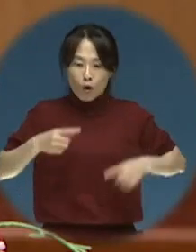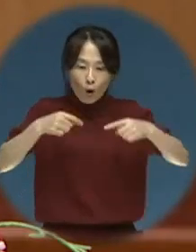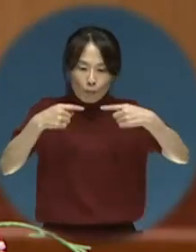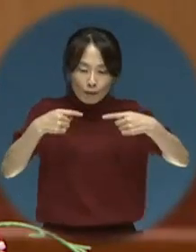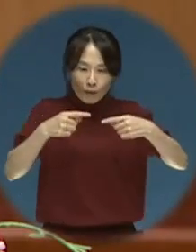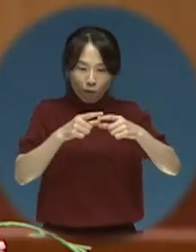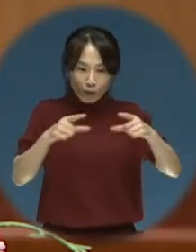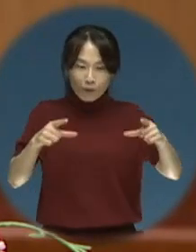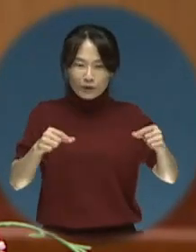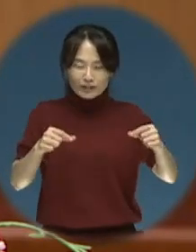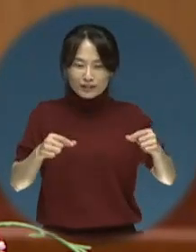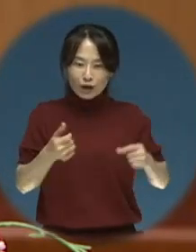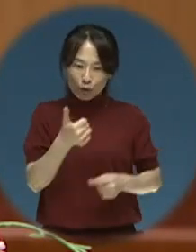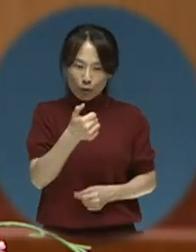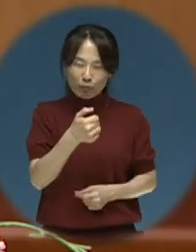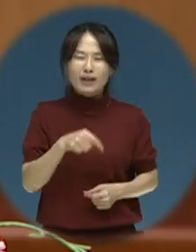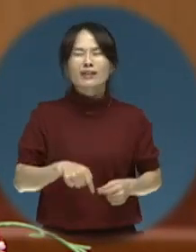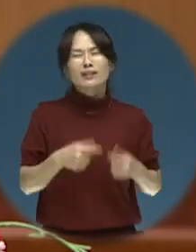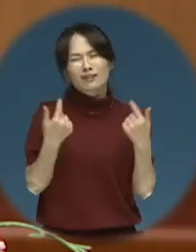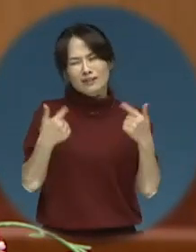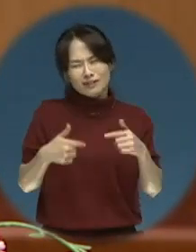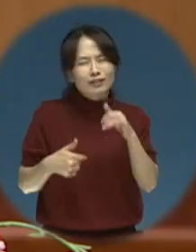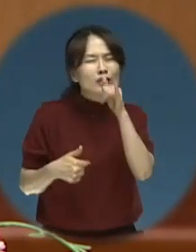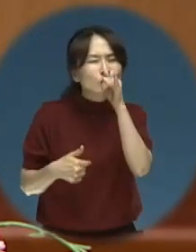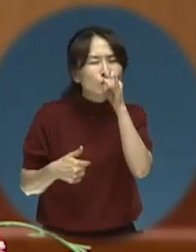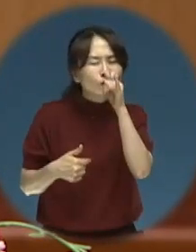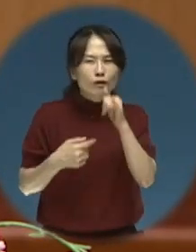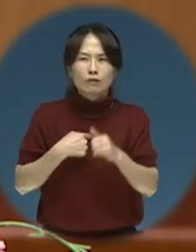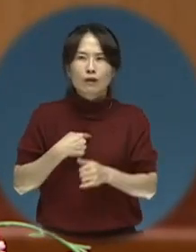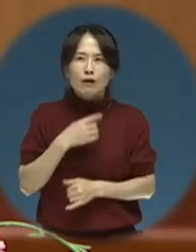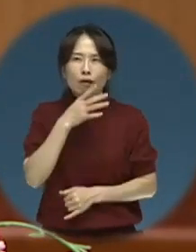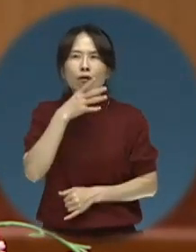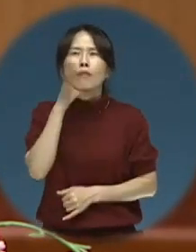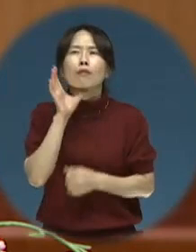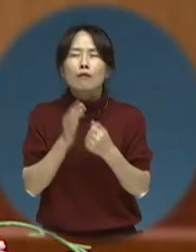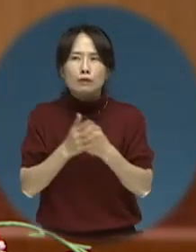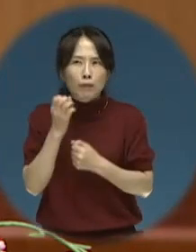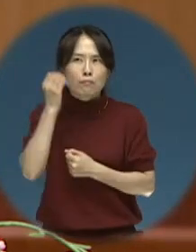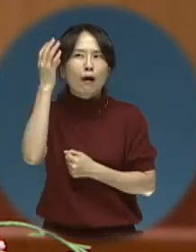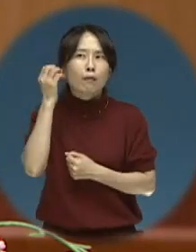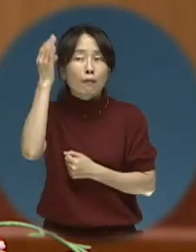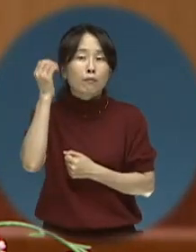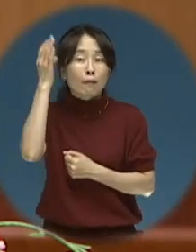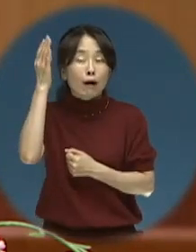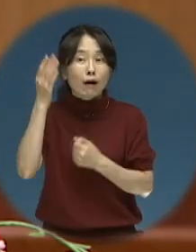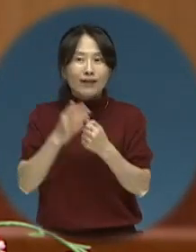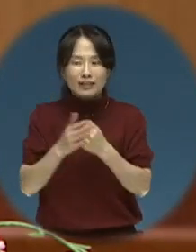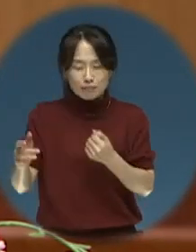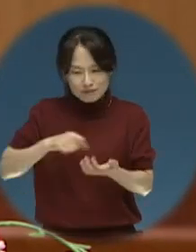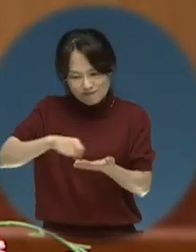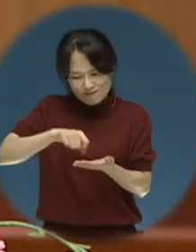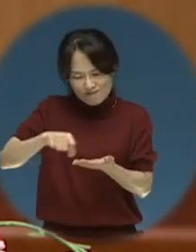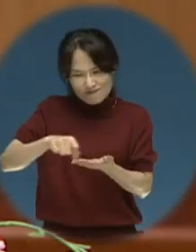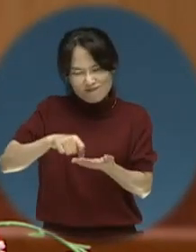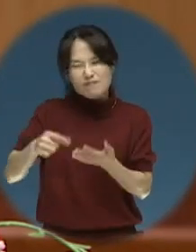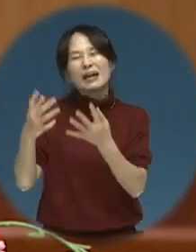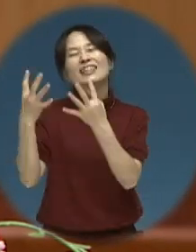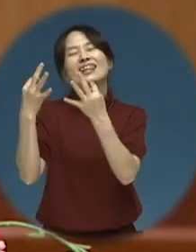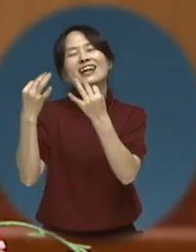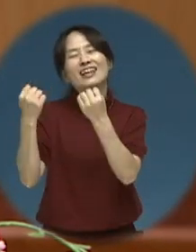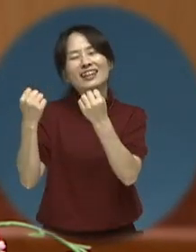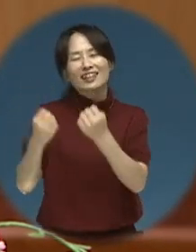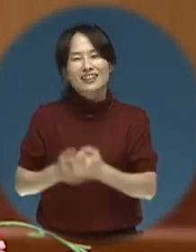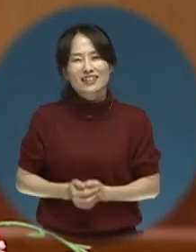그러니까 언제든지 생각나면 이제 저 나이가 들어서 잘 잊어버리고 그러니까 메모를 굉장히 많이 합니다. 네.